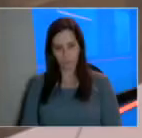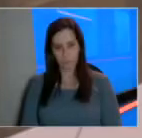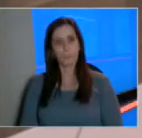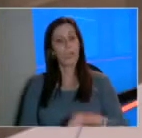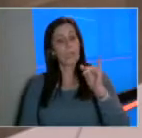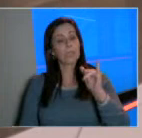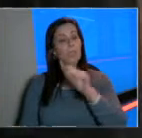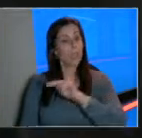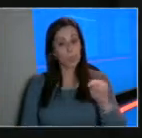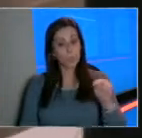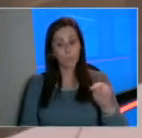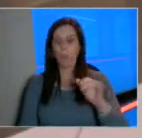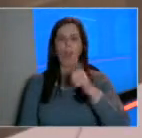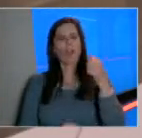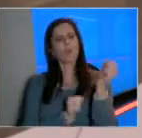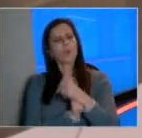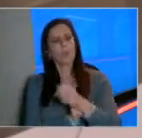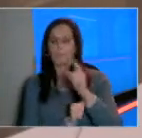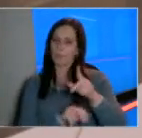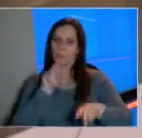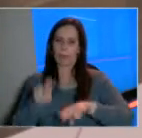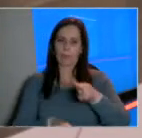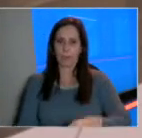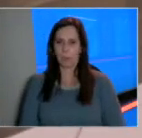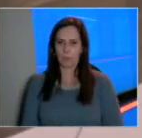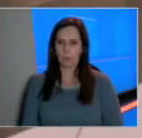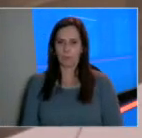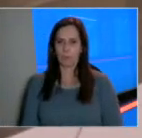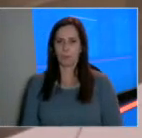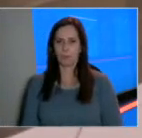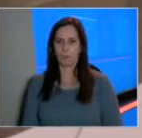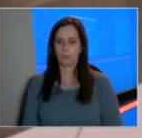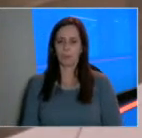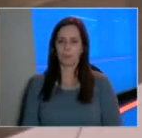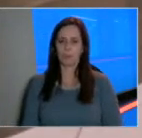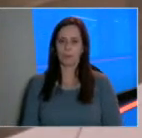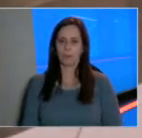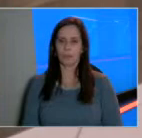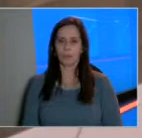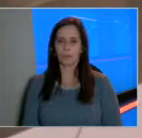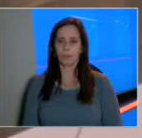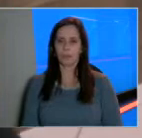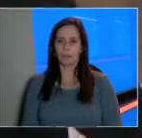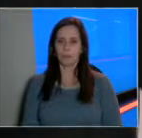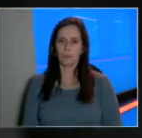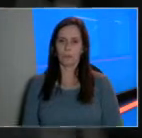אחיה, איזה תחום לדעתך מוזנח במדינה וחייבים לטפל בו? איזה מה? איזה תחום? תחום מוזנח, כן.